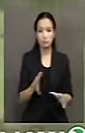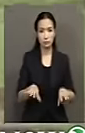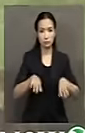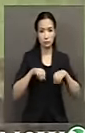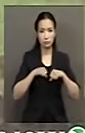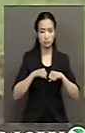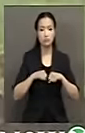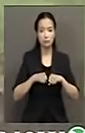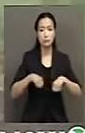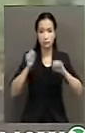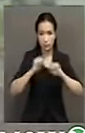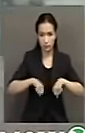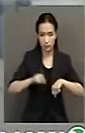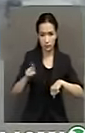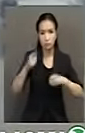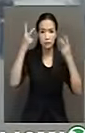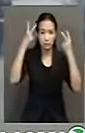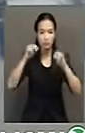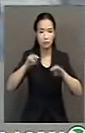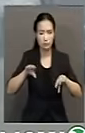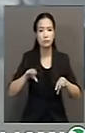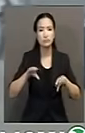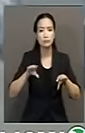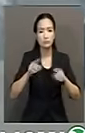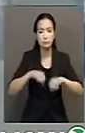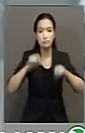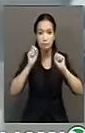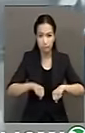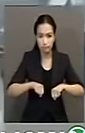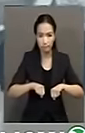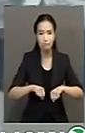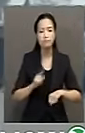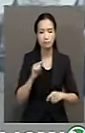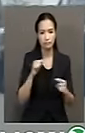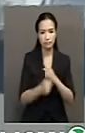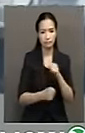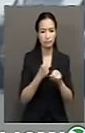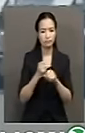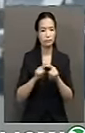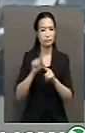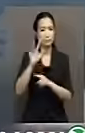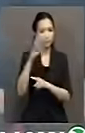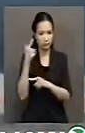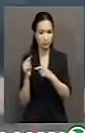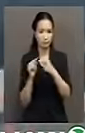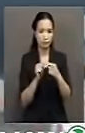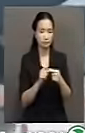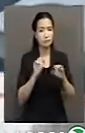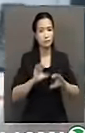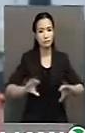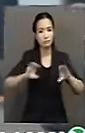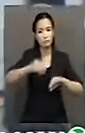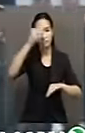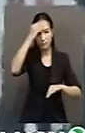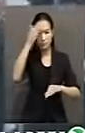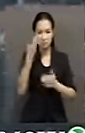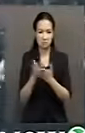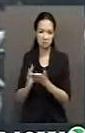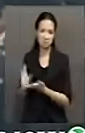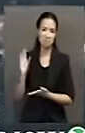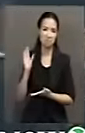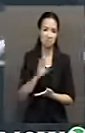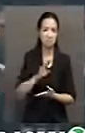ติจากคณะรัฐมนตรีของนายกรัฐมนตรีชินโซอาเบะจะถือเป็นปีที่5ติดต่อกันที่รัฐบาลญี่ปุ่นจัดสรรงบประมาณกล